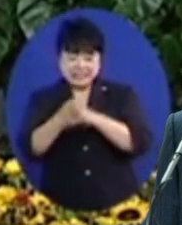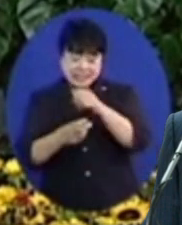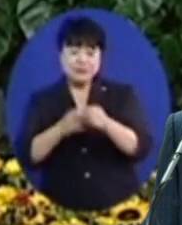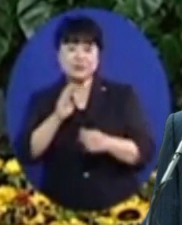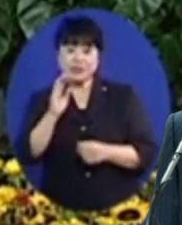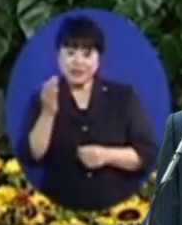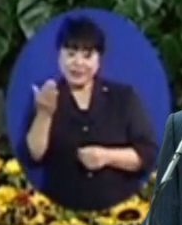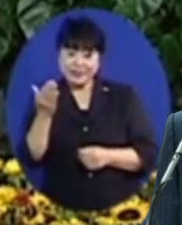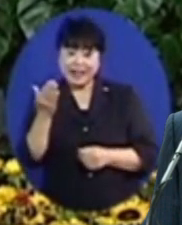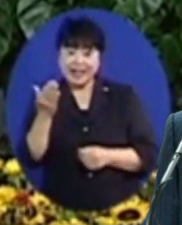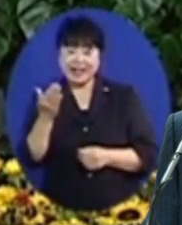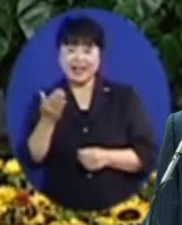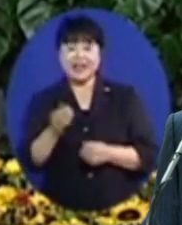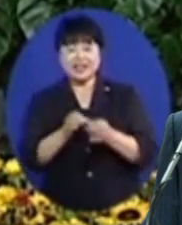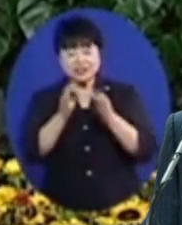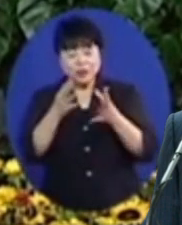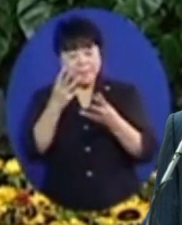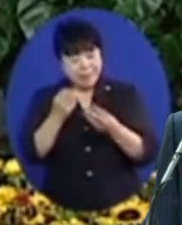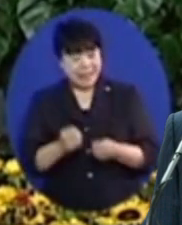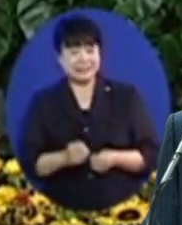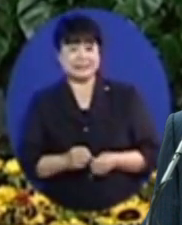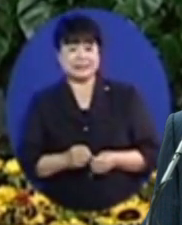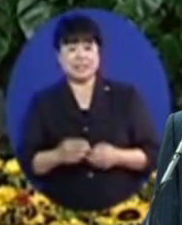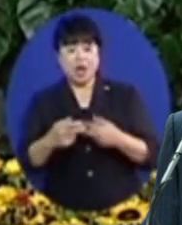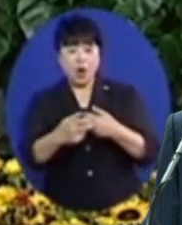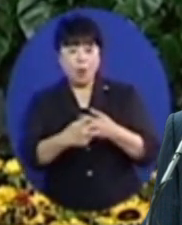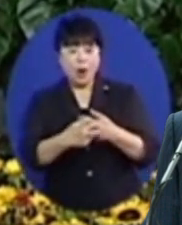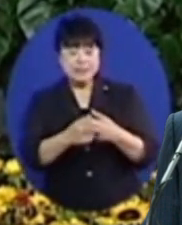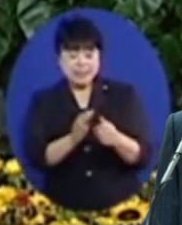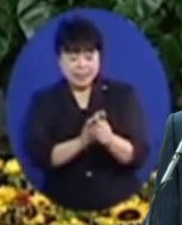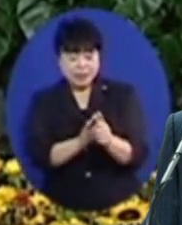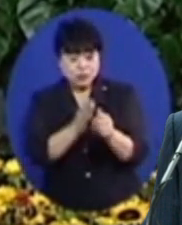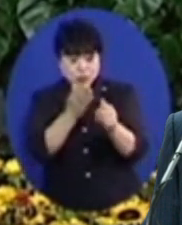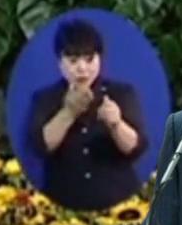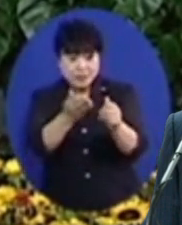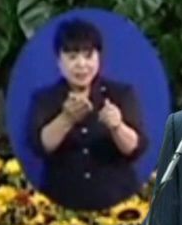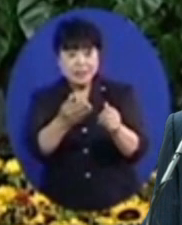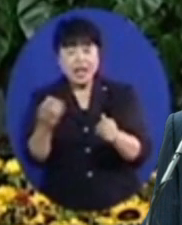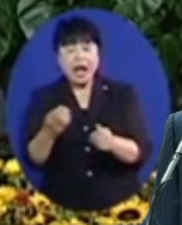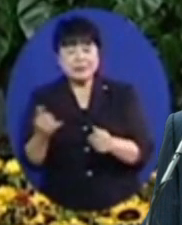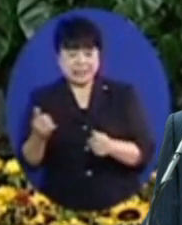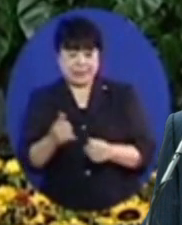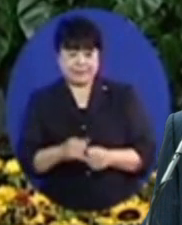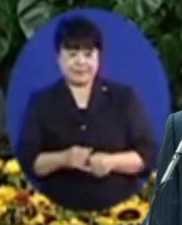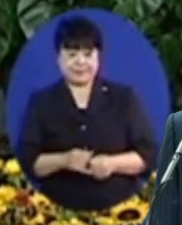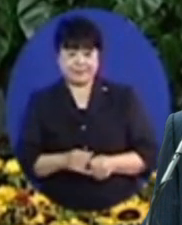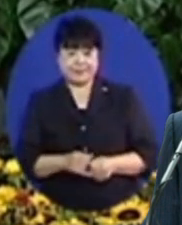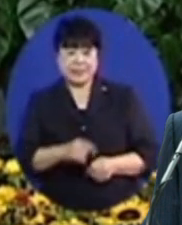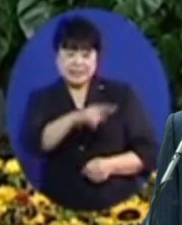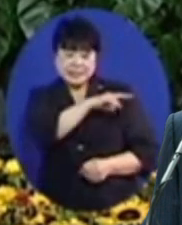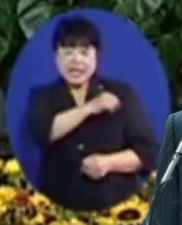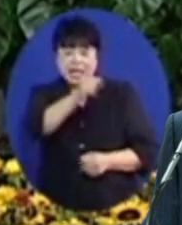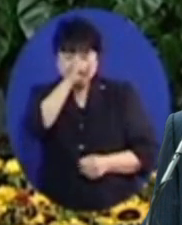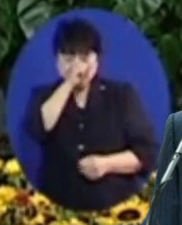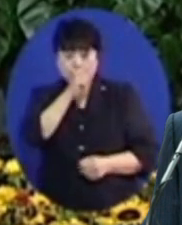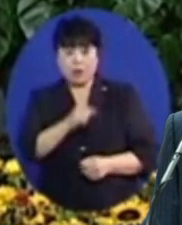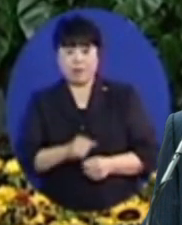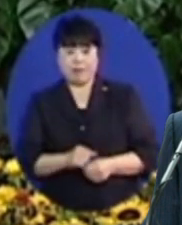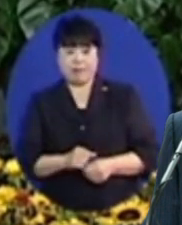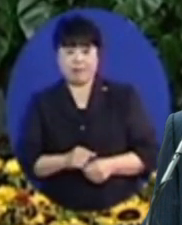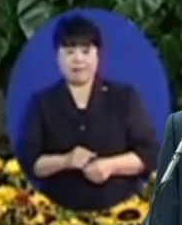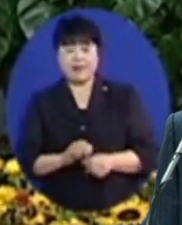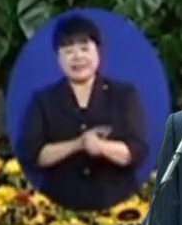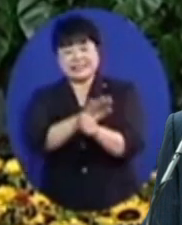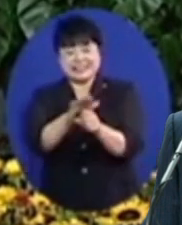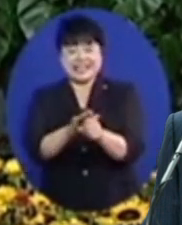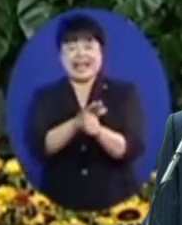되었습니다. 그동안 수많은 환자에게 처방을 해왔지만 아픈 사람에게 가장 좋은 처방은